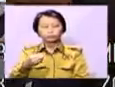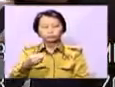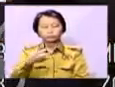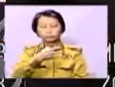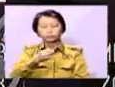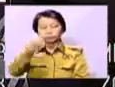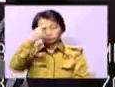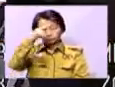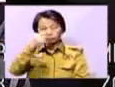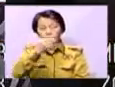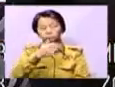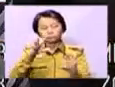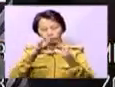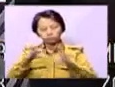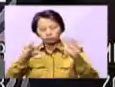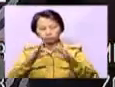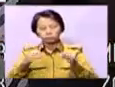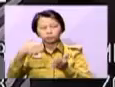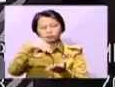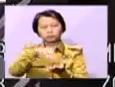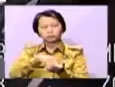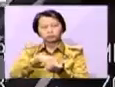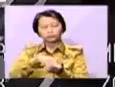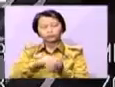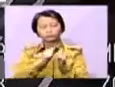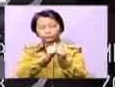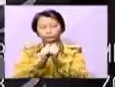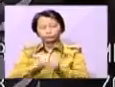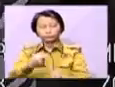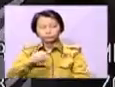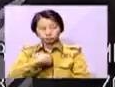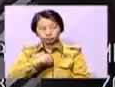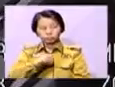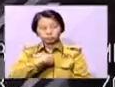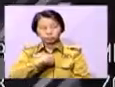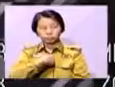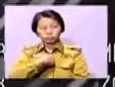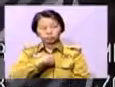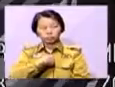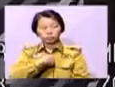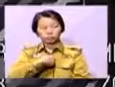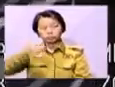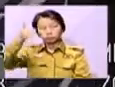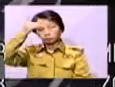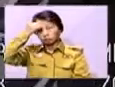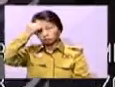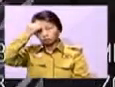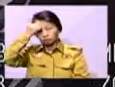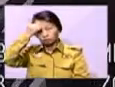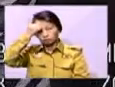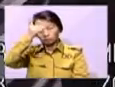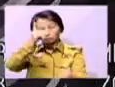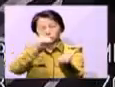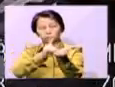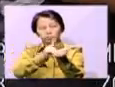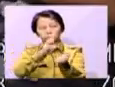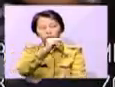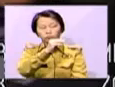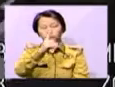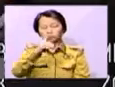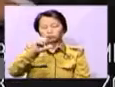Dan untuk menceritakan lagi kemeriahan ini, bersama dengan saya ialah Dato' Seri Dr. Muhammad